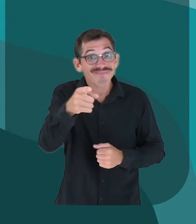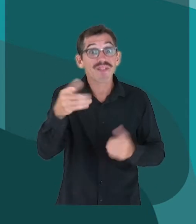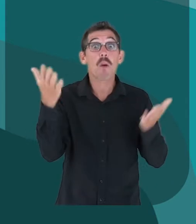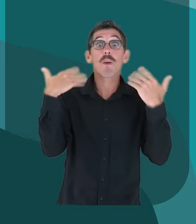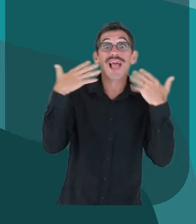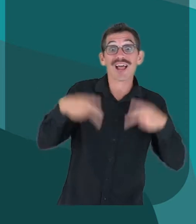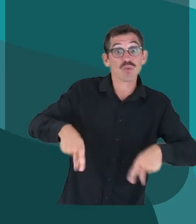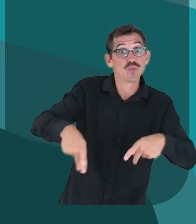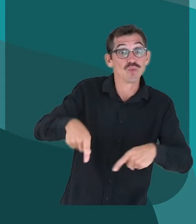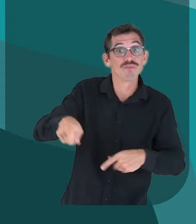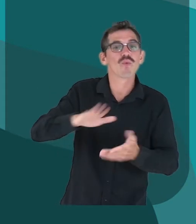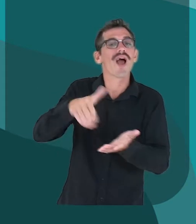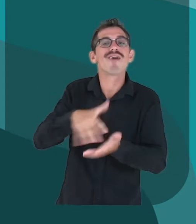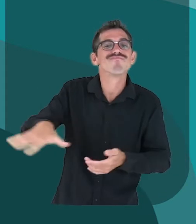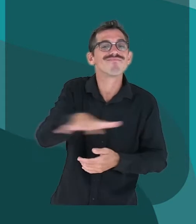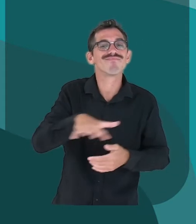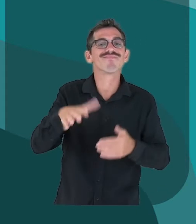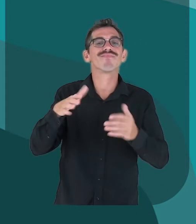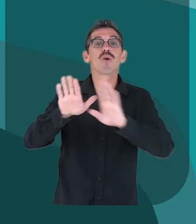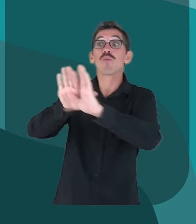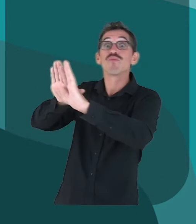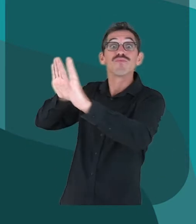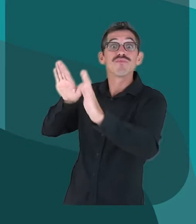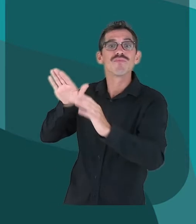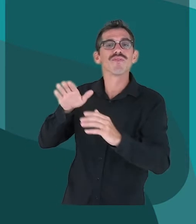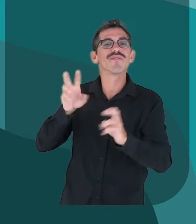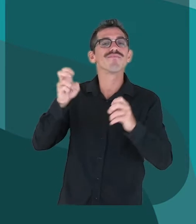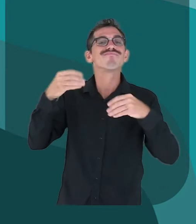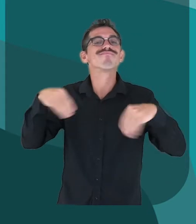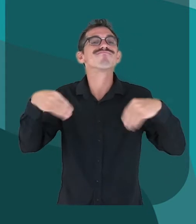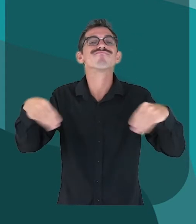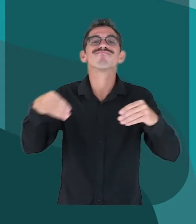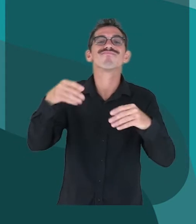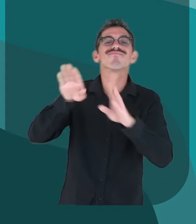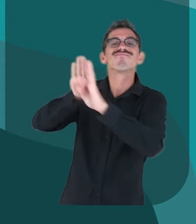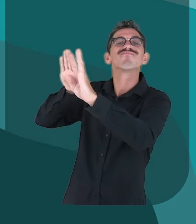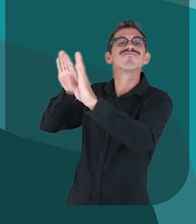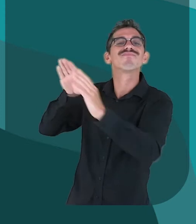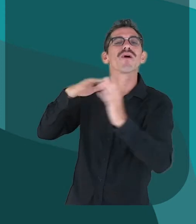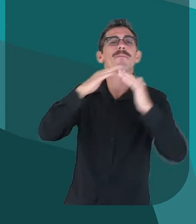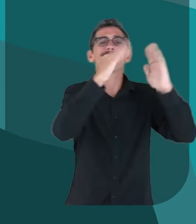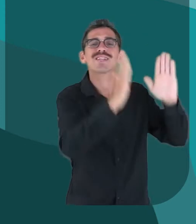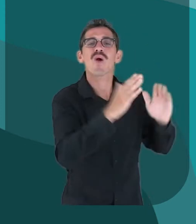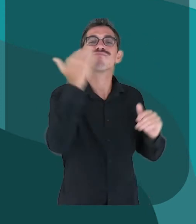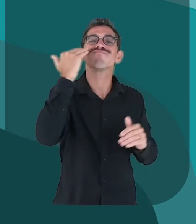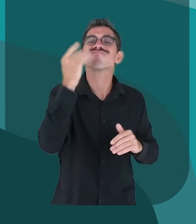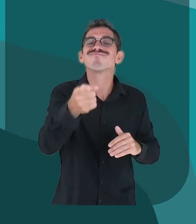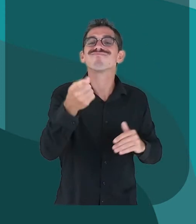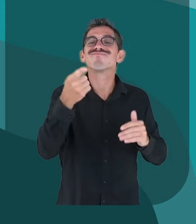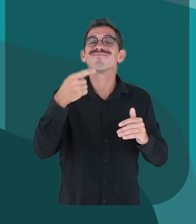Quand je me promène en rue à Montréal, mais comme tout est des façades, c'est des façades des commerces, ou même les